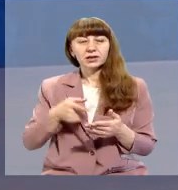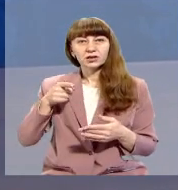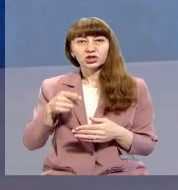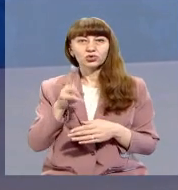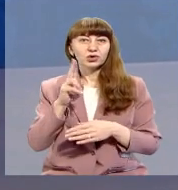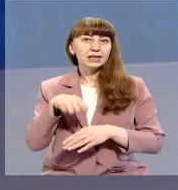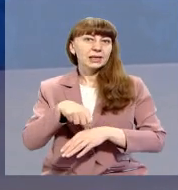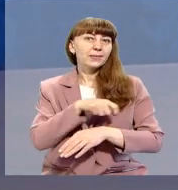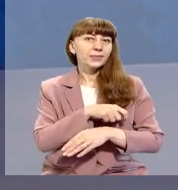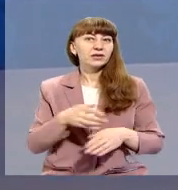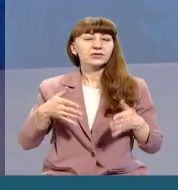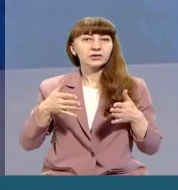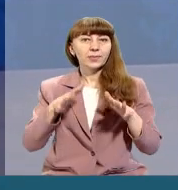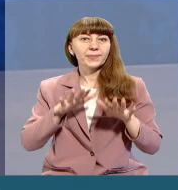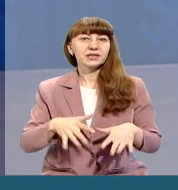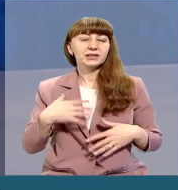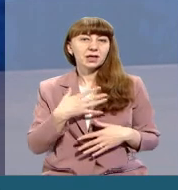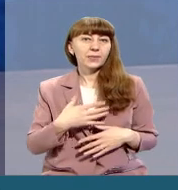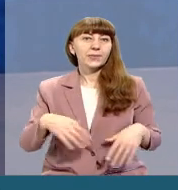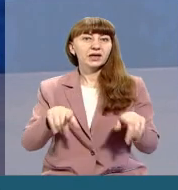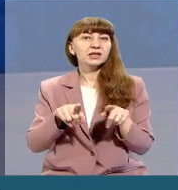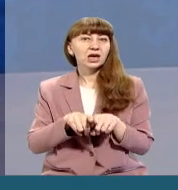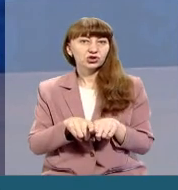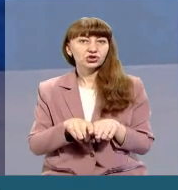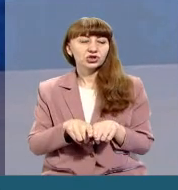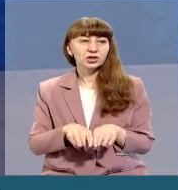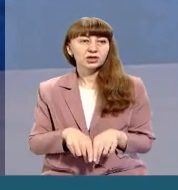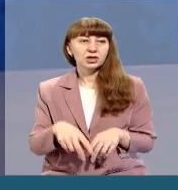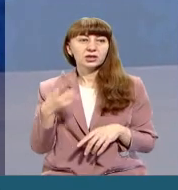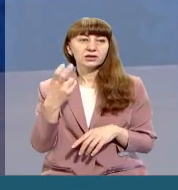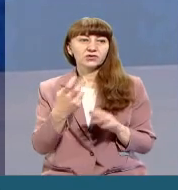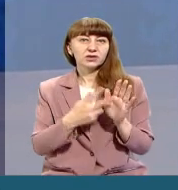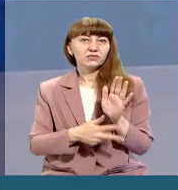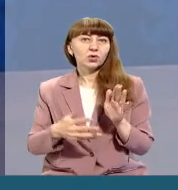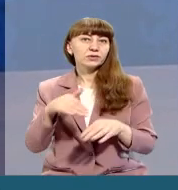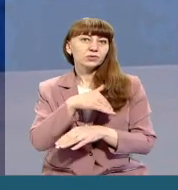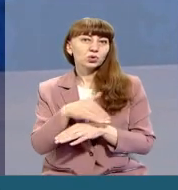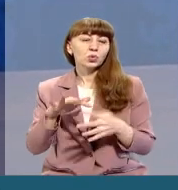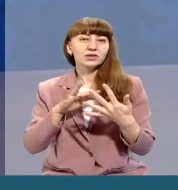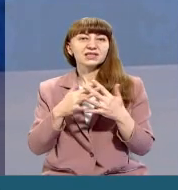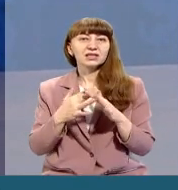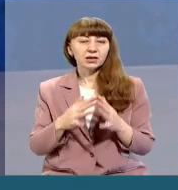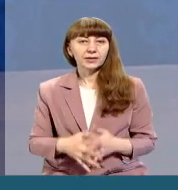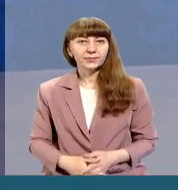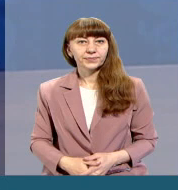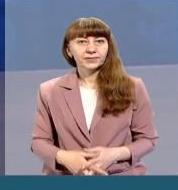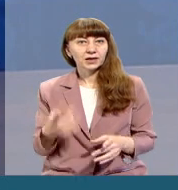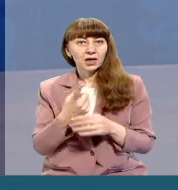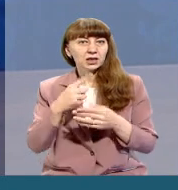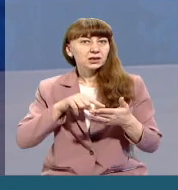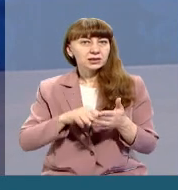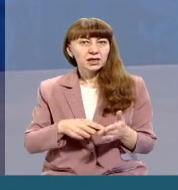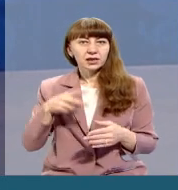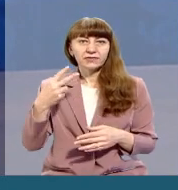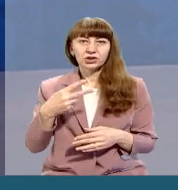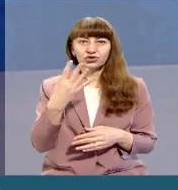порядка автодорог местного значения а также 28 улиц населённых пунктов на эти цели в